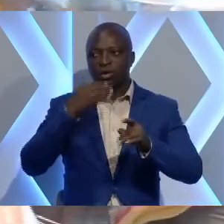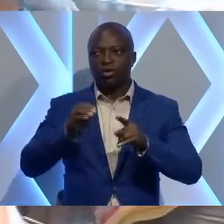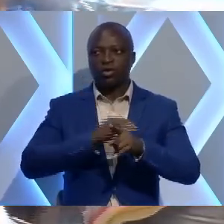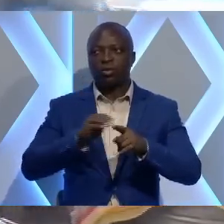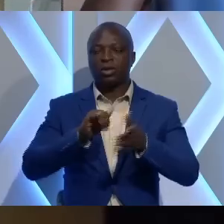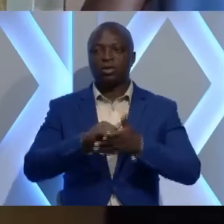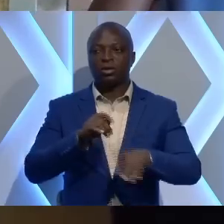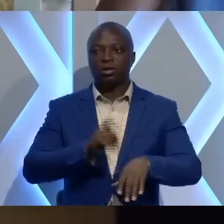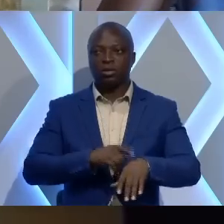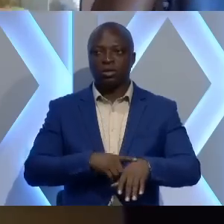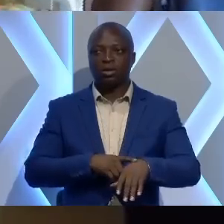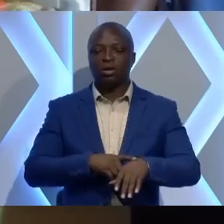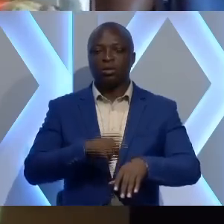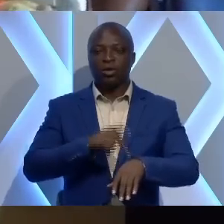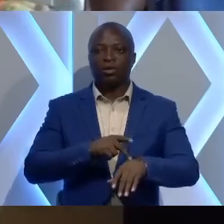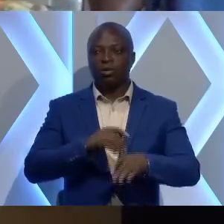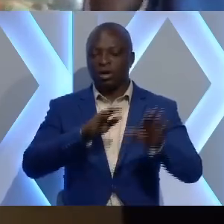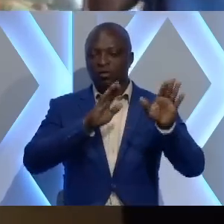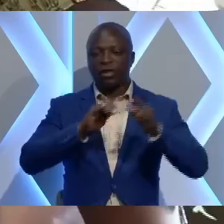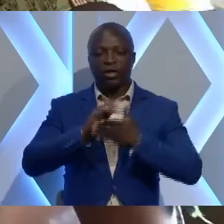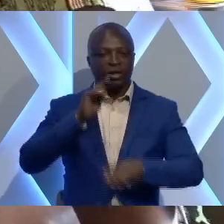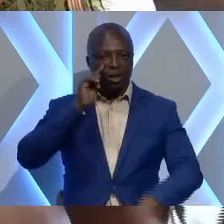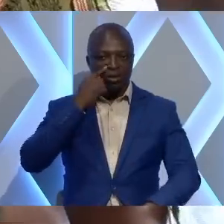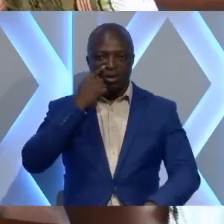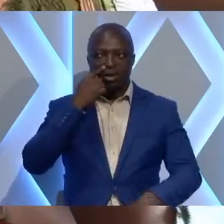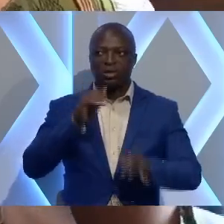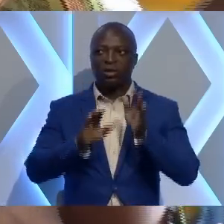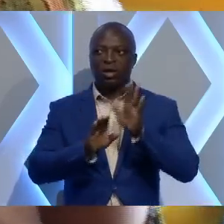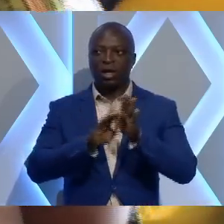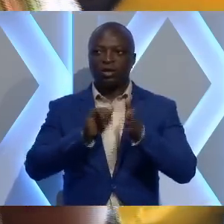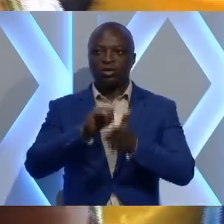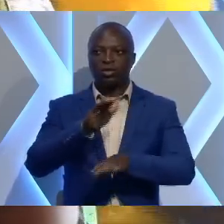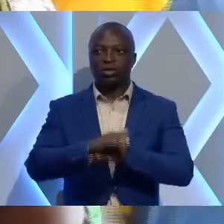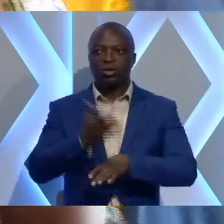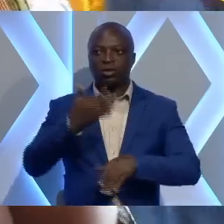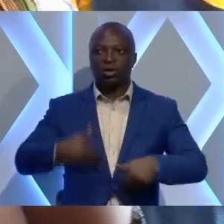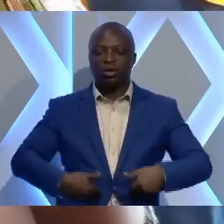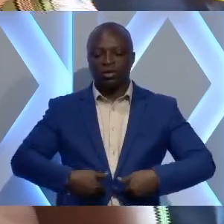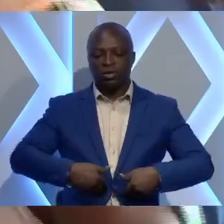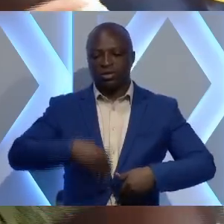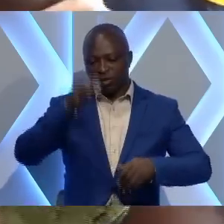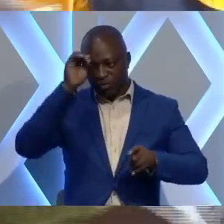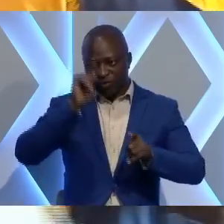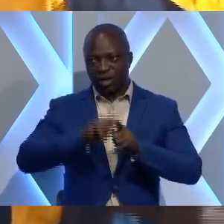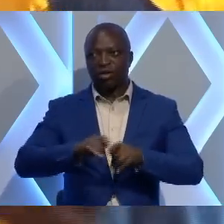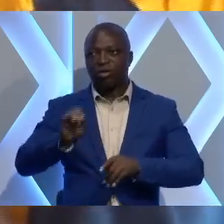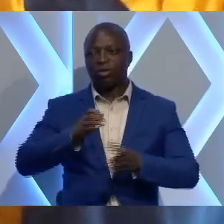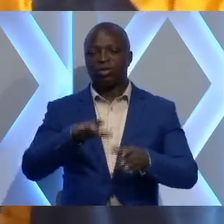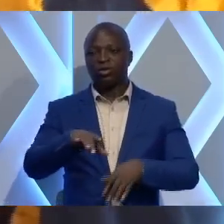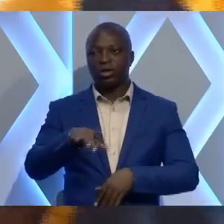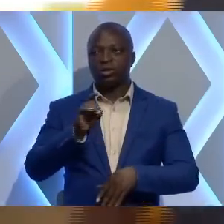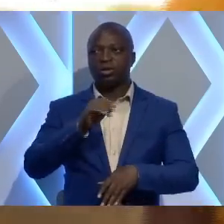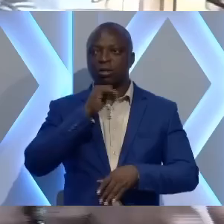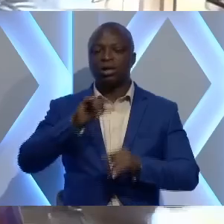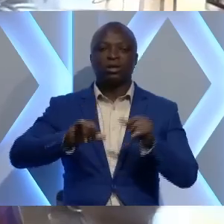cette période pour éviter l'ennui? C'est le cas ce soir de trois jeunes frères qui ont eux choisi de mettre à